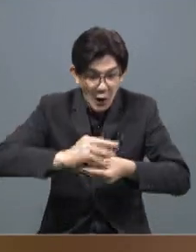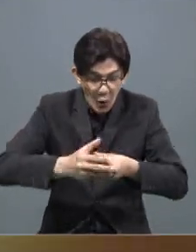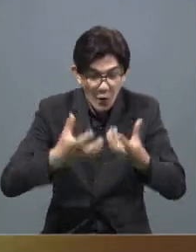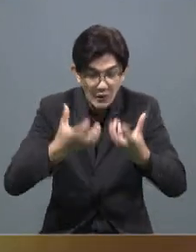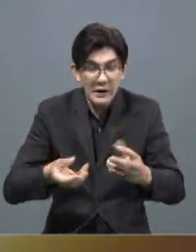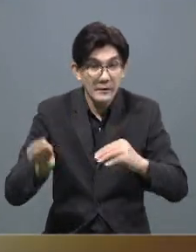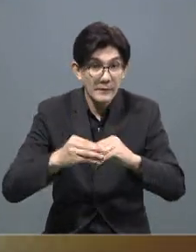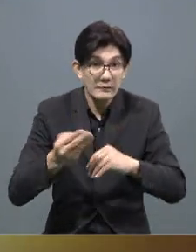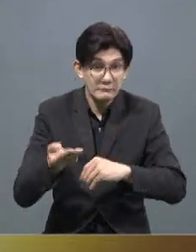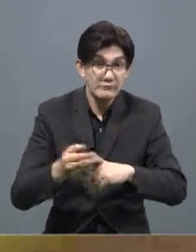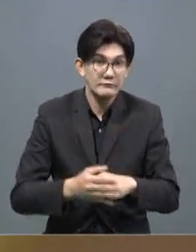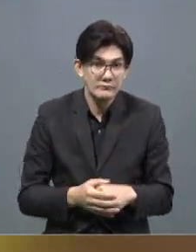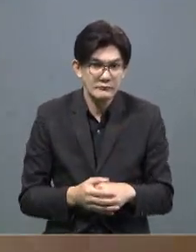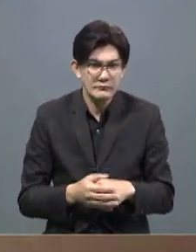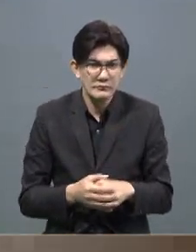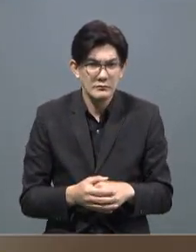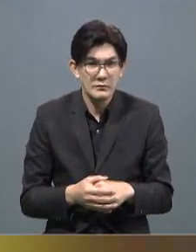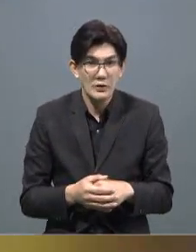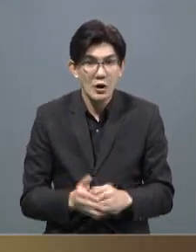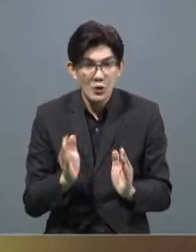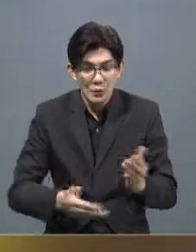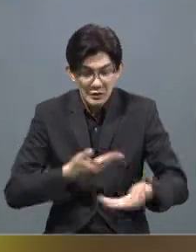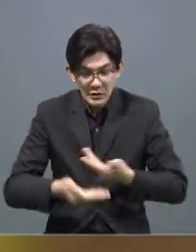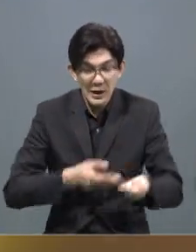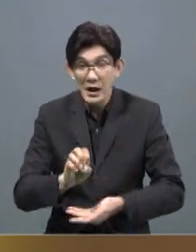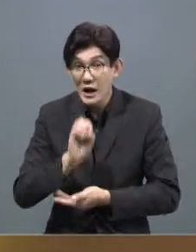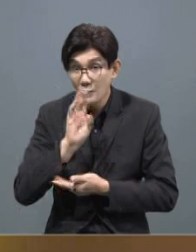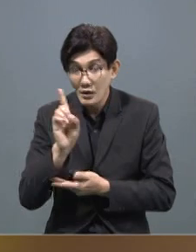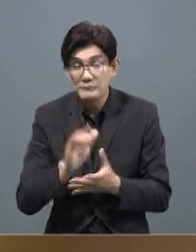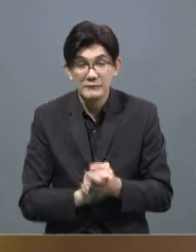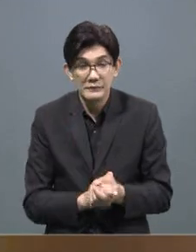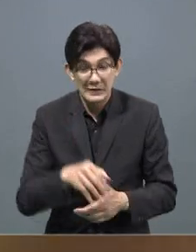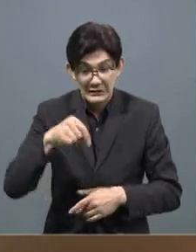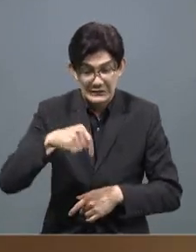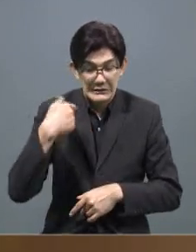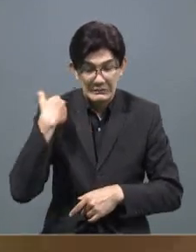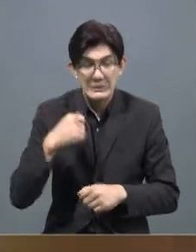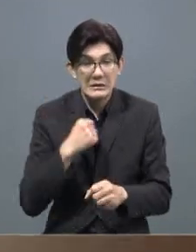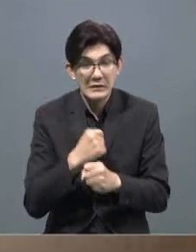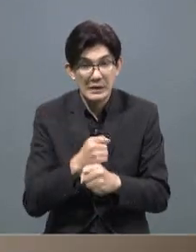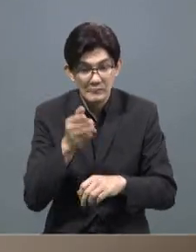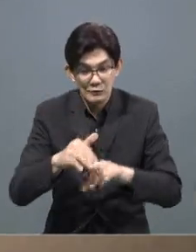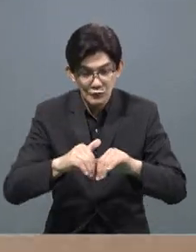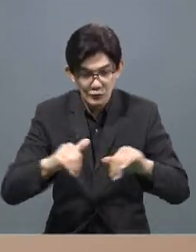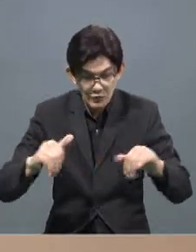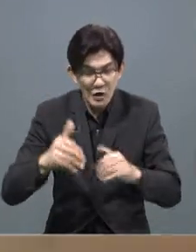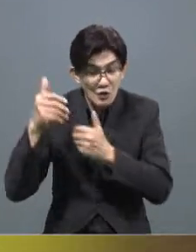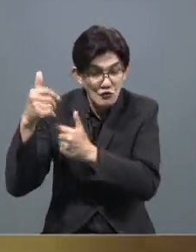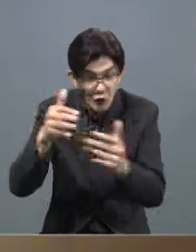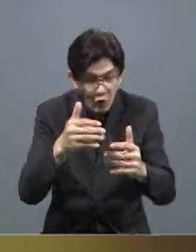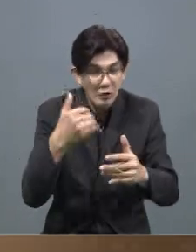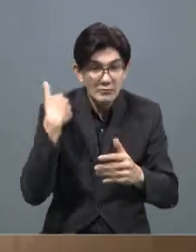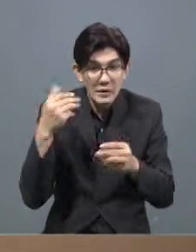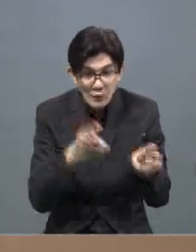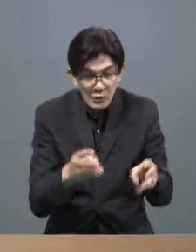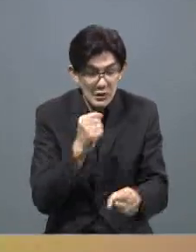หนักเนี่ยอย่างที่คุณผู้ชมเห็นนะครับจริงๆแล้วนะครับทางพ่อค้าแม่ขายก็บอกว่าที่ตลาดไราเนี่ยเขาเป็นทุเเรียนส่งออกซะเป็นส่วนใหญ่นะครับวิธี